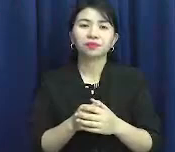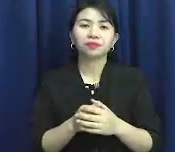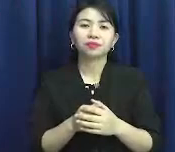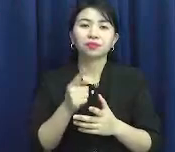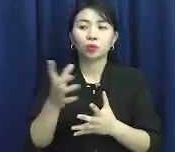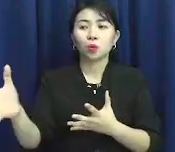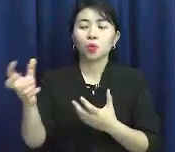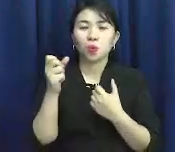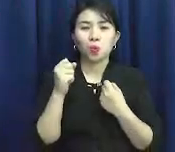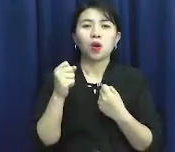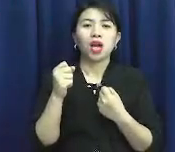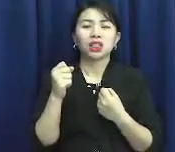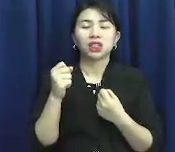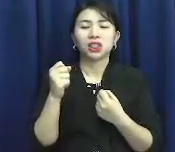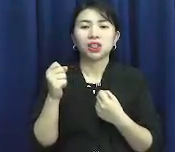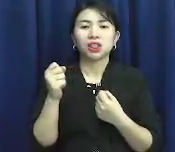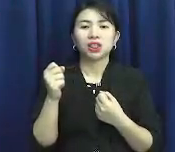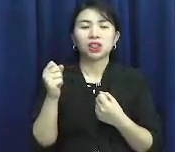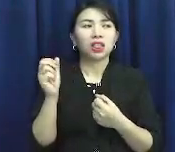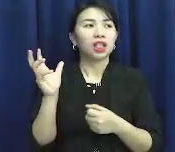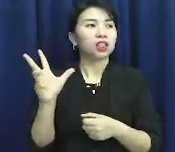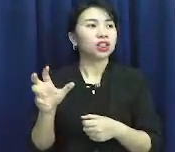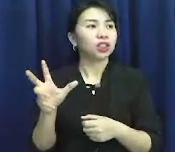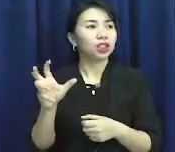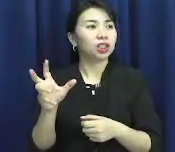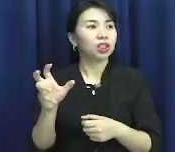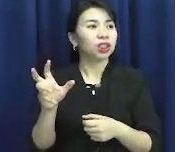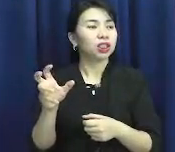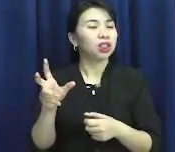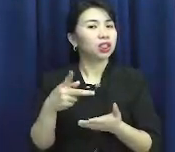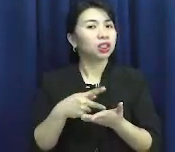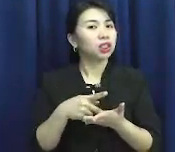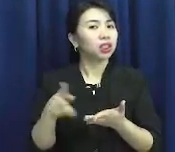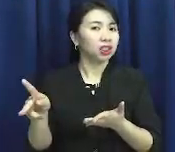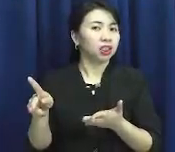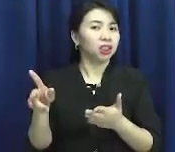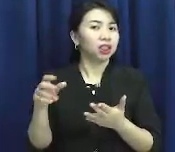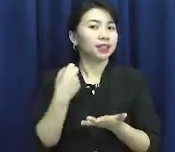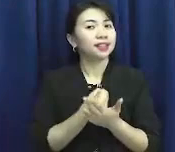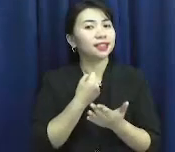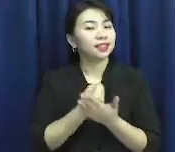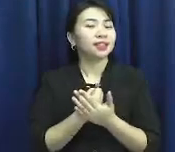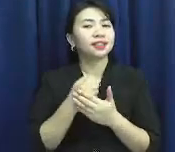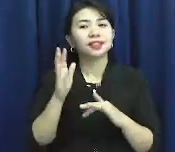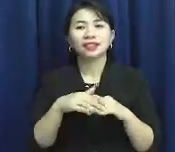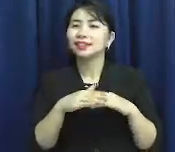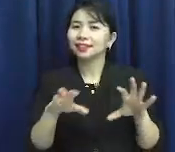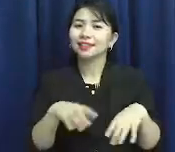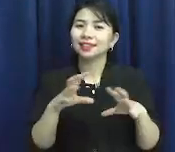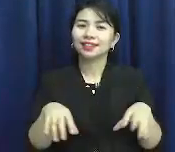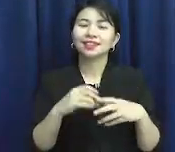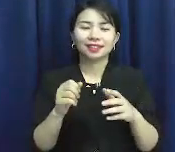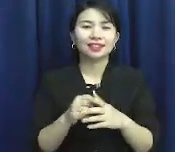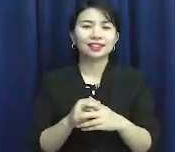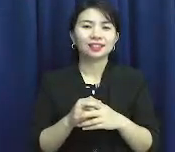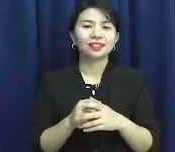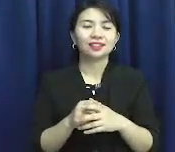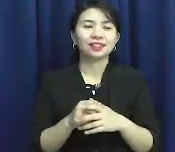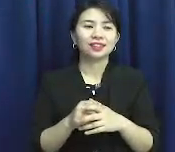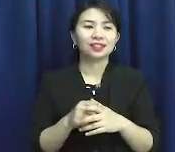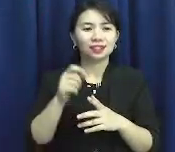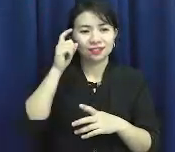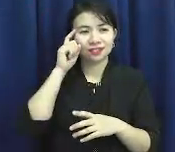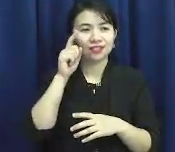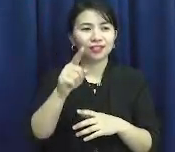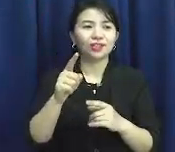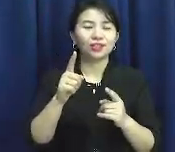bonus. 13-month pay. Hindi, nakuha na nga. Sabi ni Sir Rudy, meron nakuha. Lahat. Sa lahat ng kakahabol yun na ganyan. Para hindi kayo